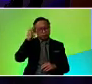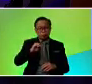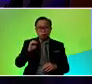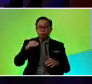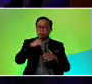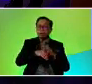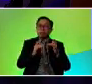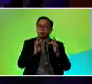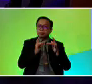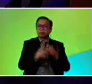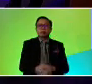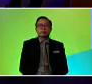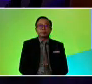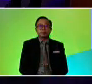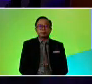sekarang